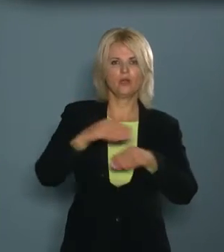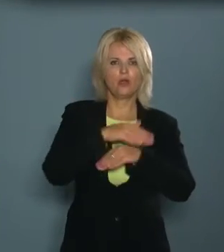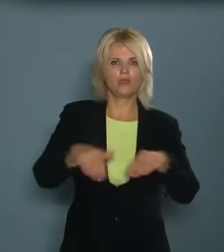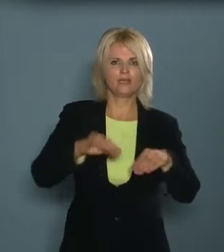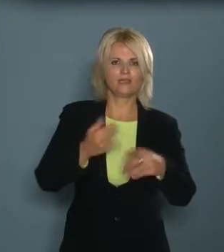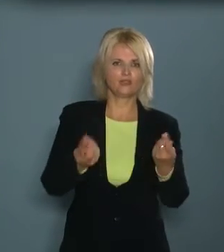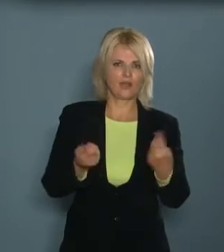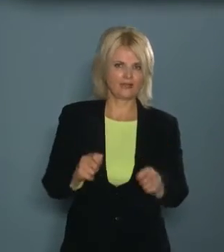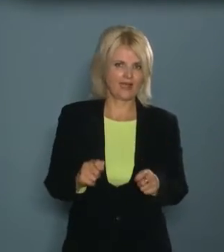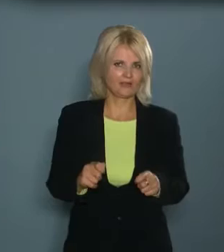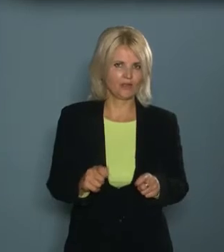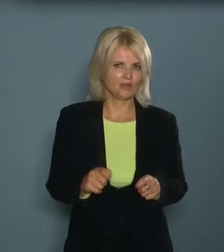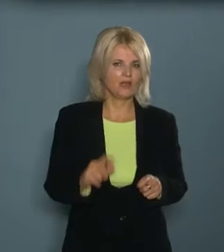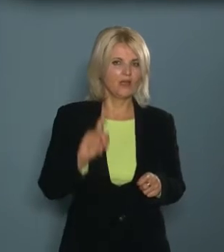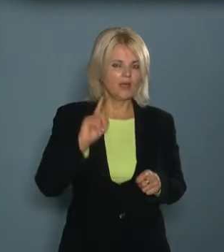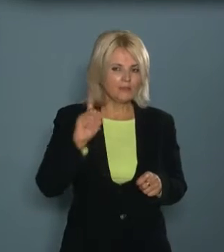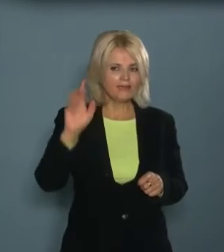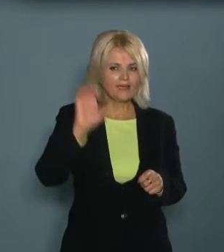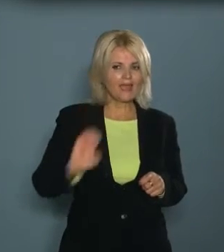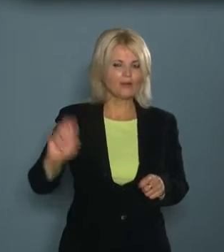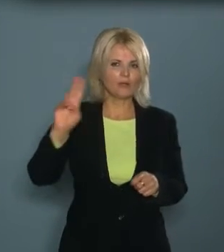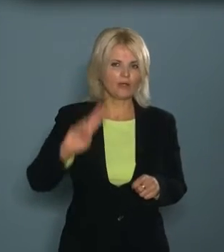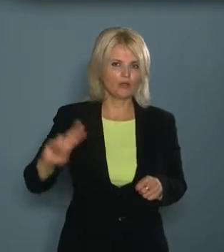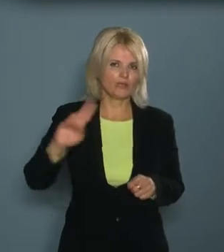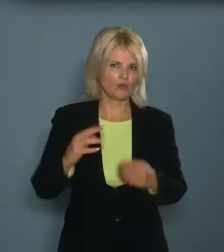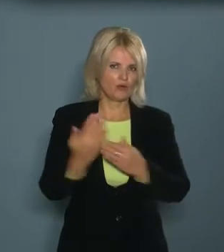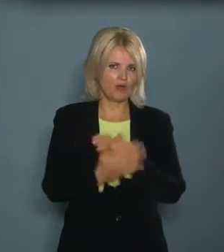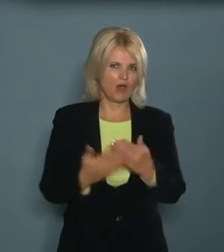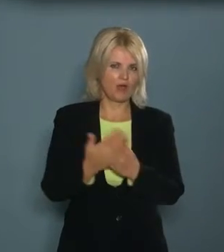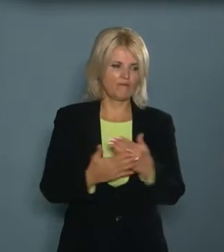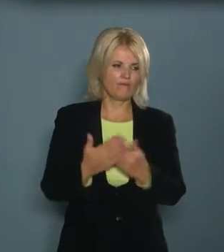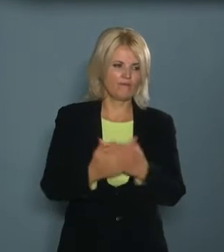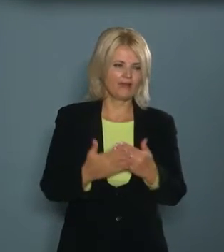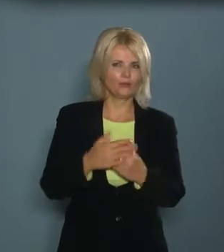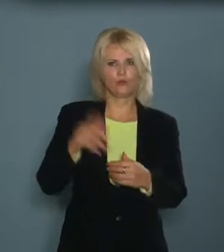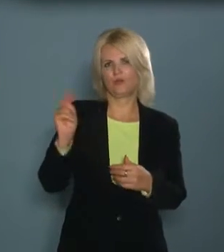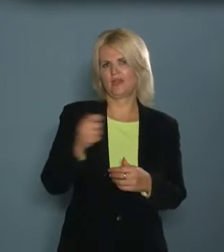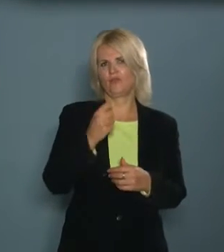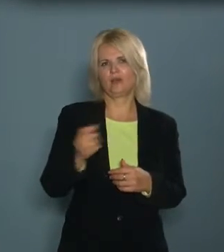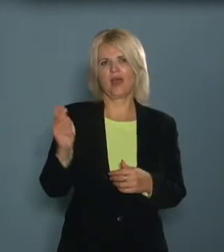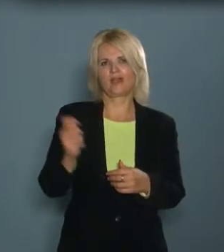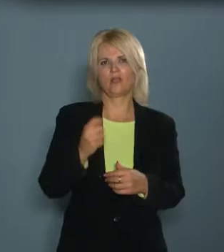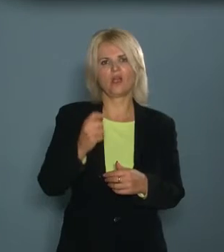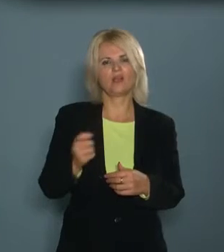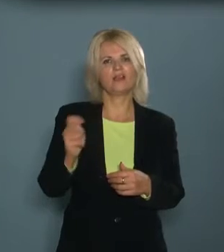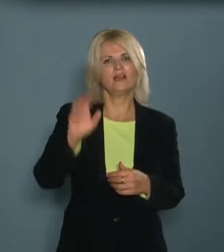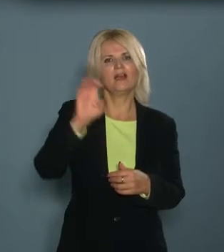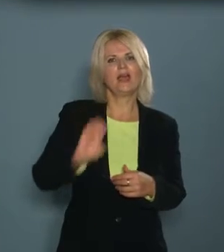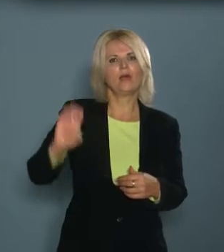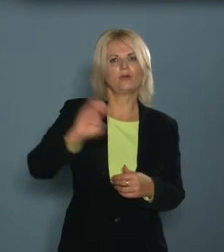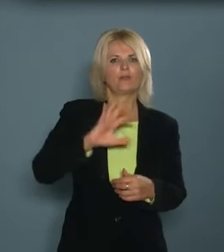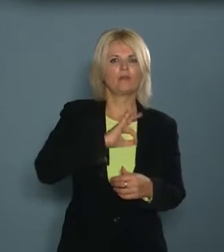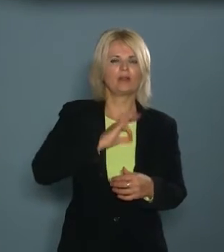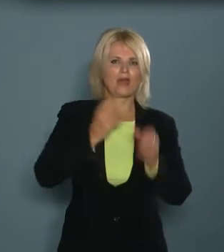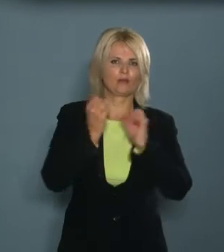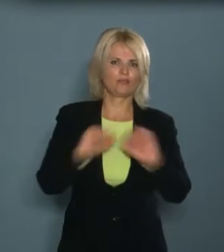lezártak, annak ellenére, hogy az Európai Uniónak ugye az alapvető, hogy milyen vívmánya azért mégiscsak az európai